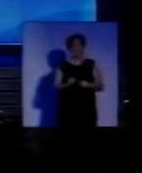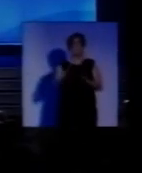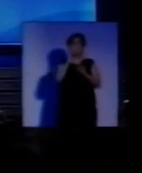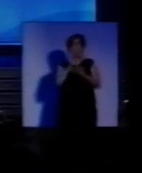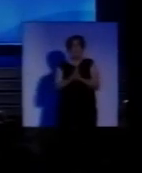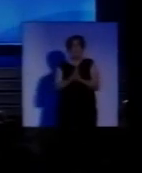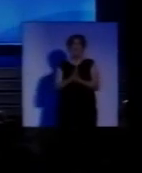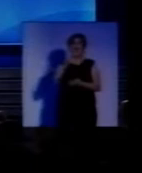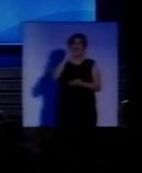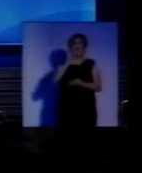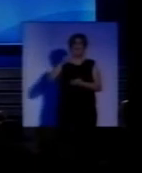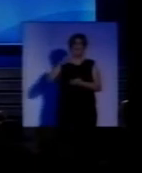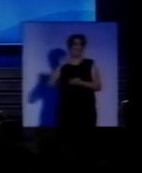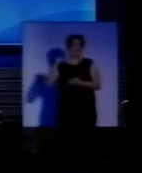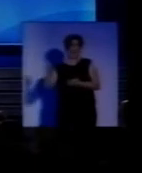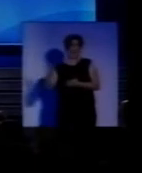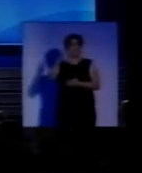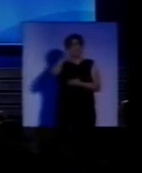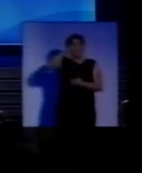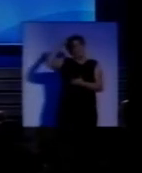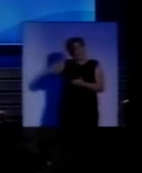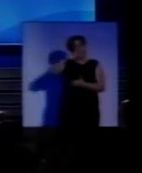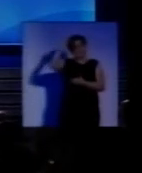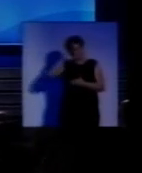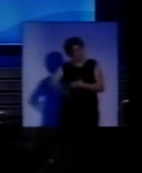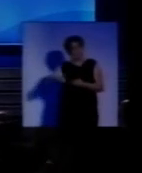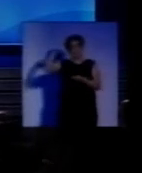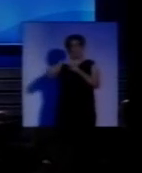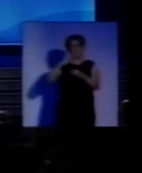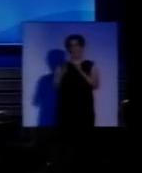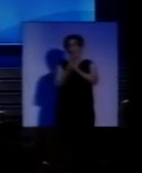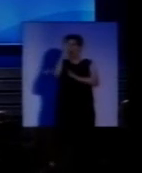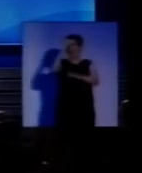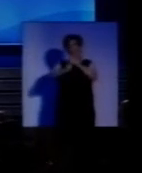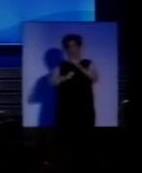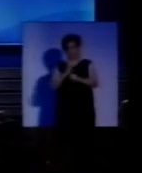ο ένφια κατά 30% εντός 2 ετών.